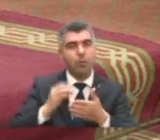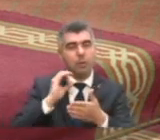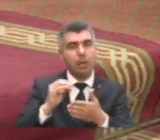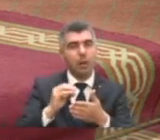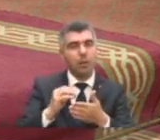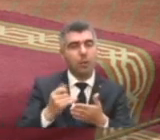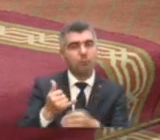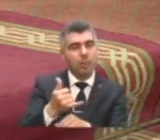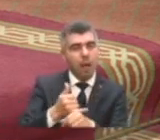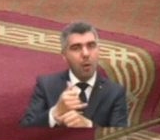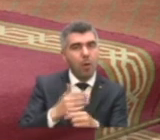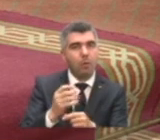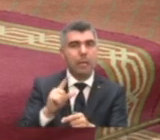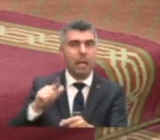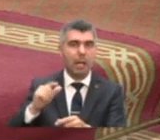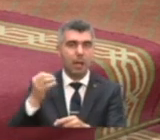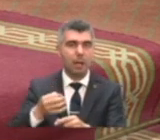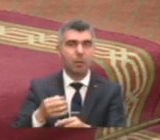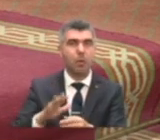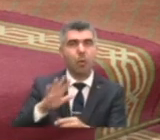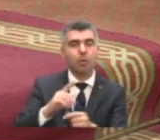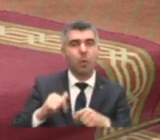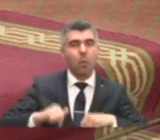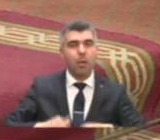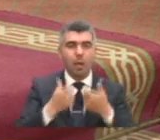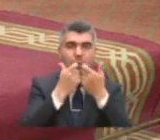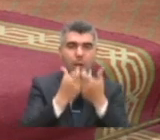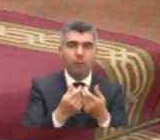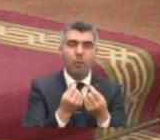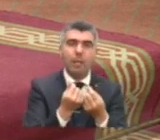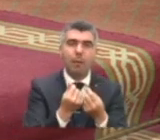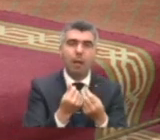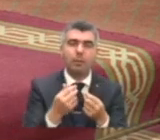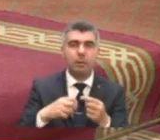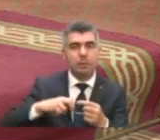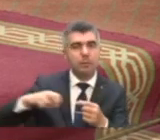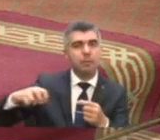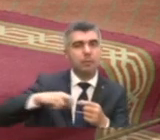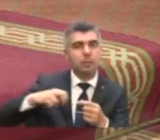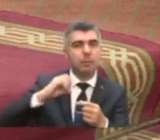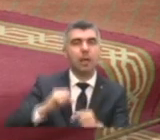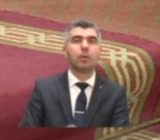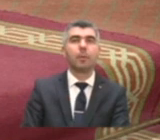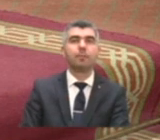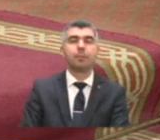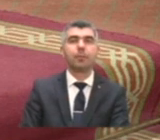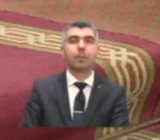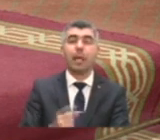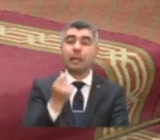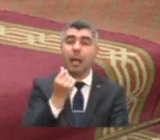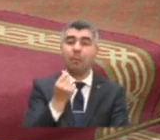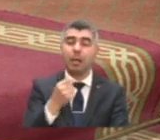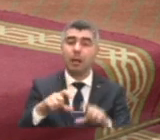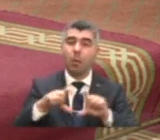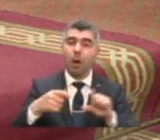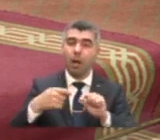بالمسافرين. وتتابع الوزارة عن كثب جودة وسلامة وأثمنة خدمات النقل البحرية خلال هذه الفترة. فيما يخص أثمنة